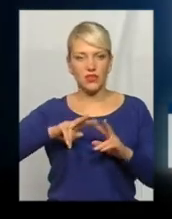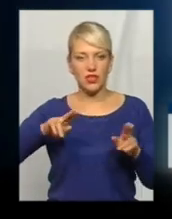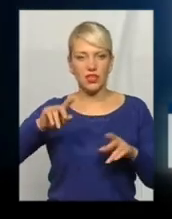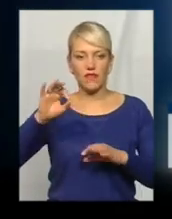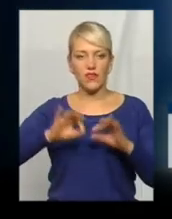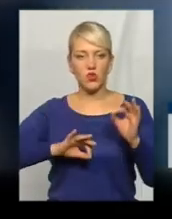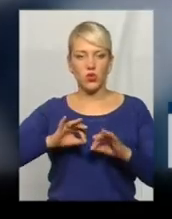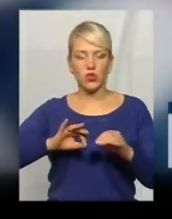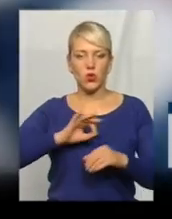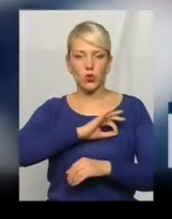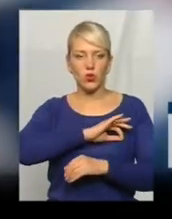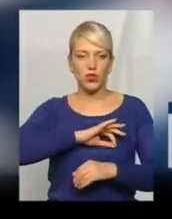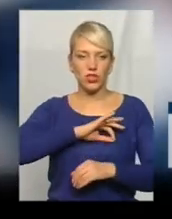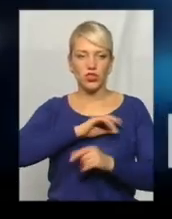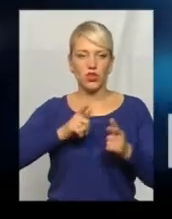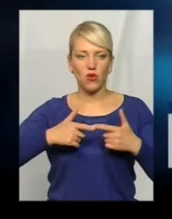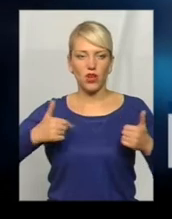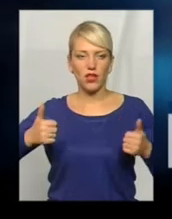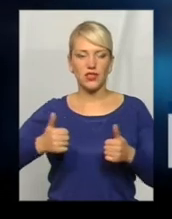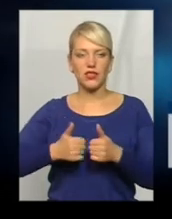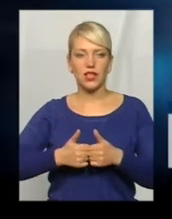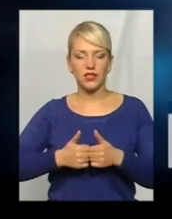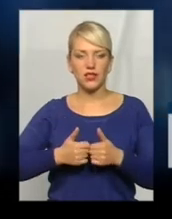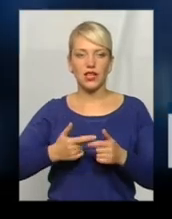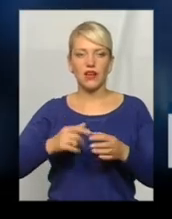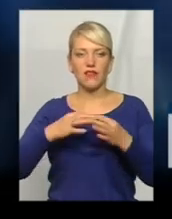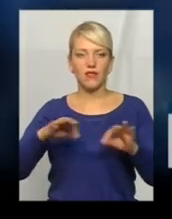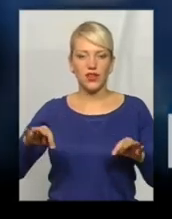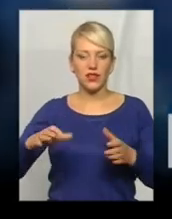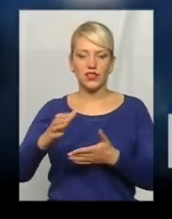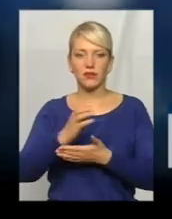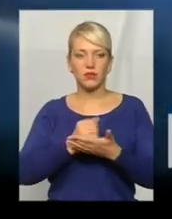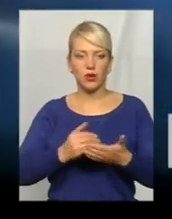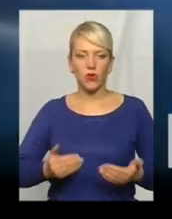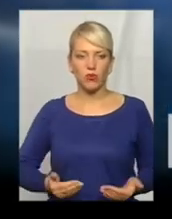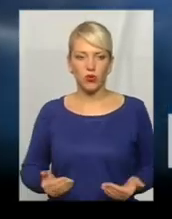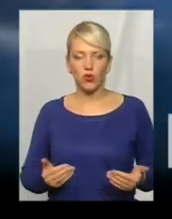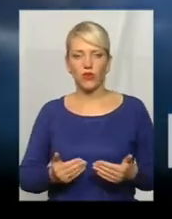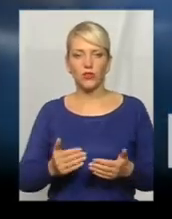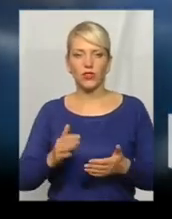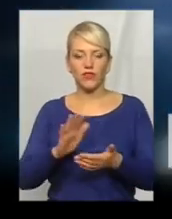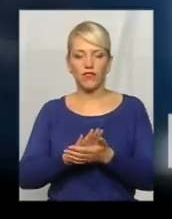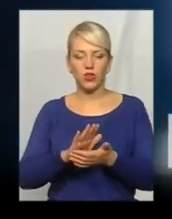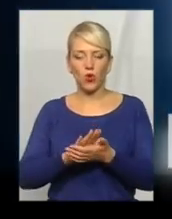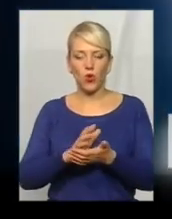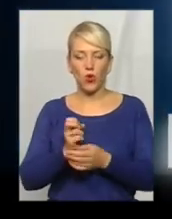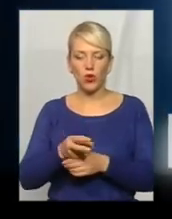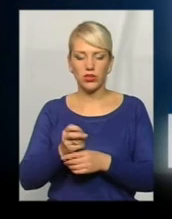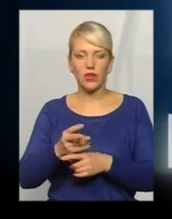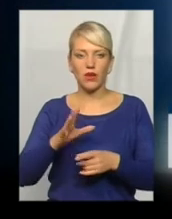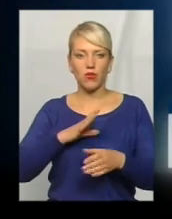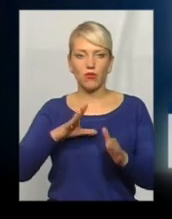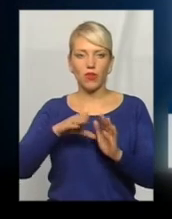відсотках юридичні організації. Роздільний збір побутових відходів нами був запроваджений спочатку з